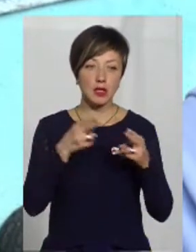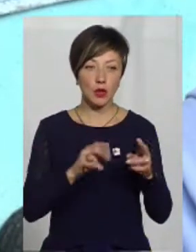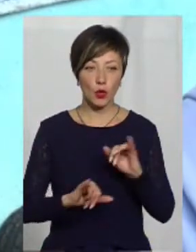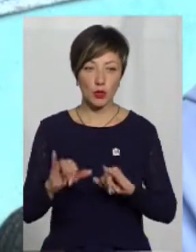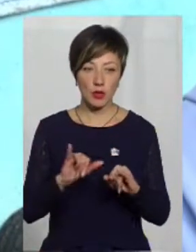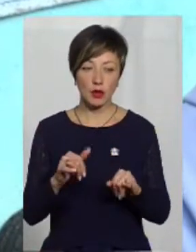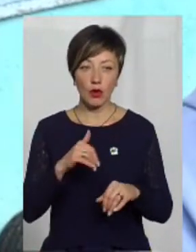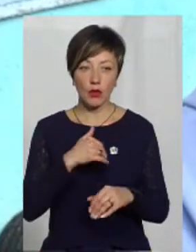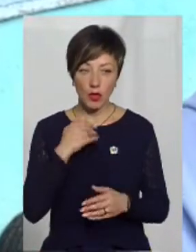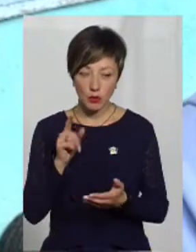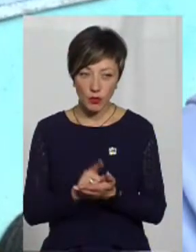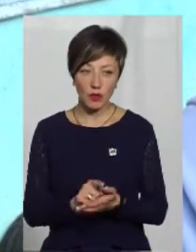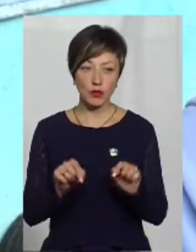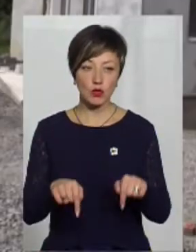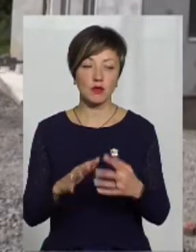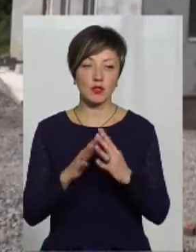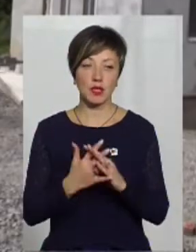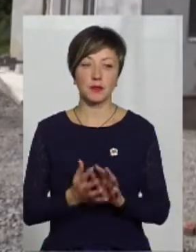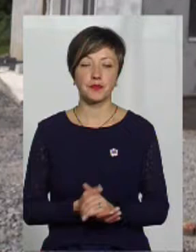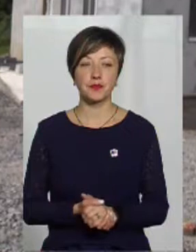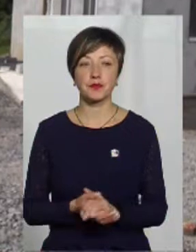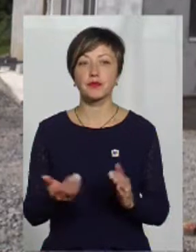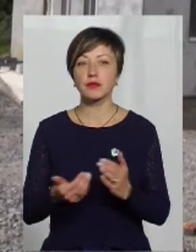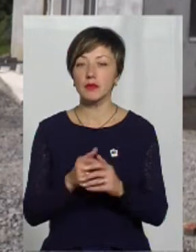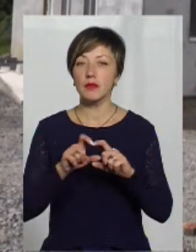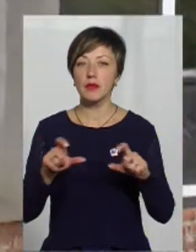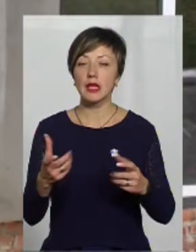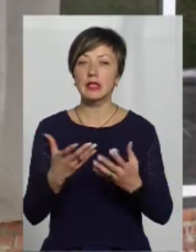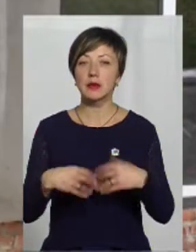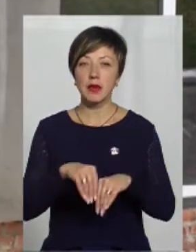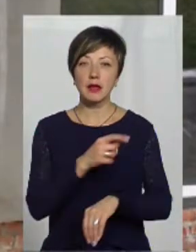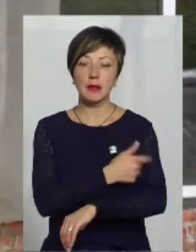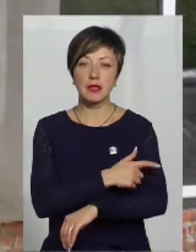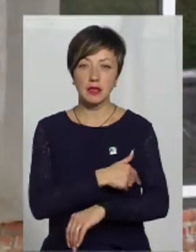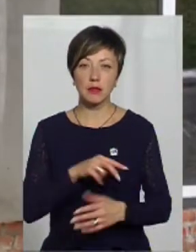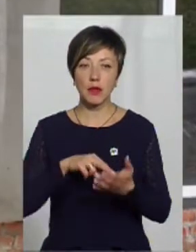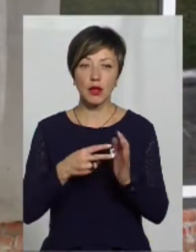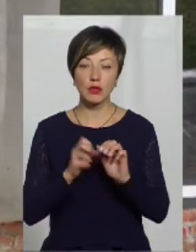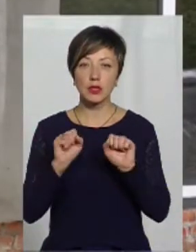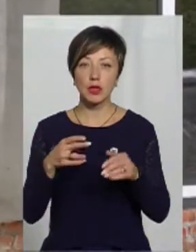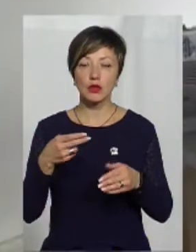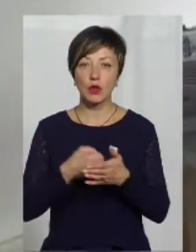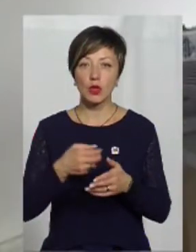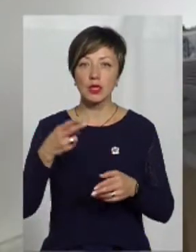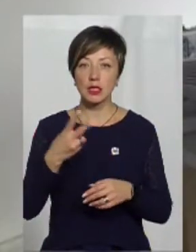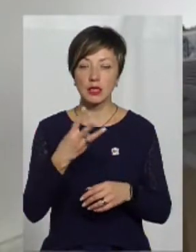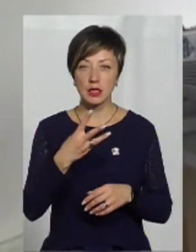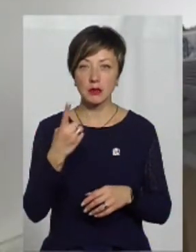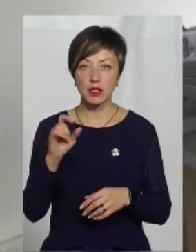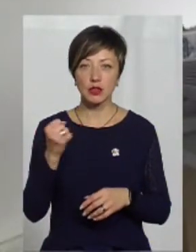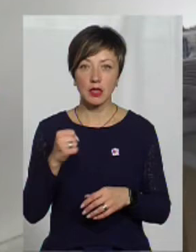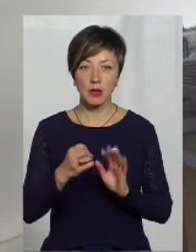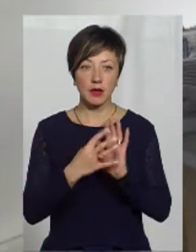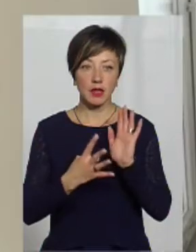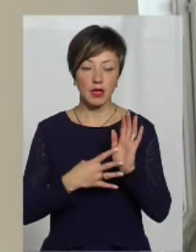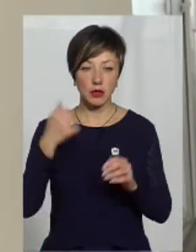кудись. Нас потрібно бути в селі. Нову амбулаторію сімейної медицини в селі Пилява планують здати до 31 серпня 2019